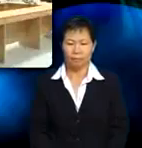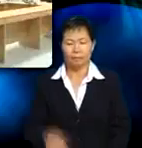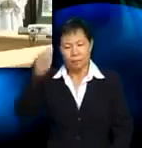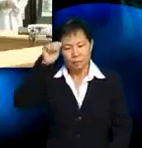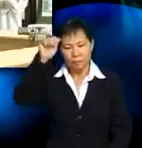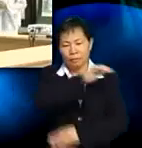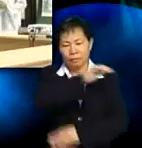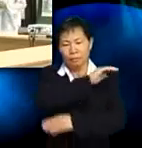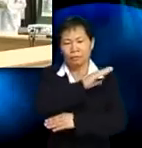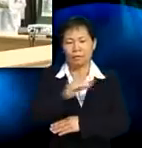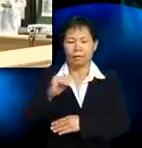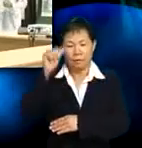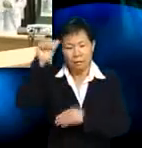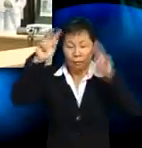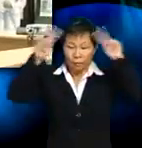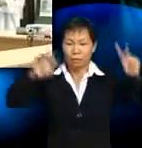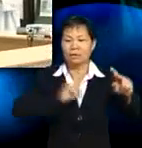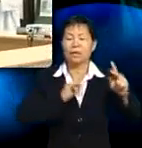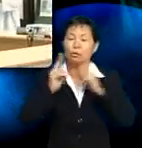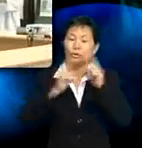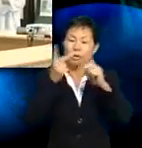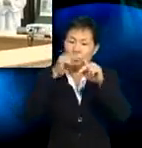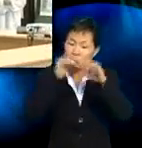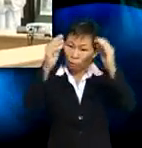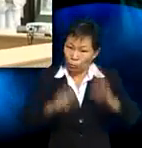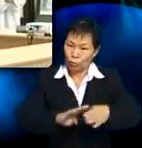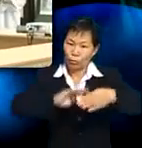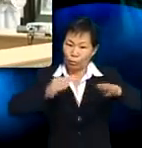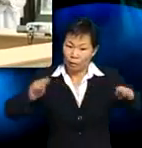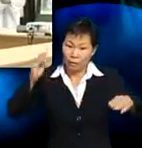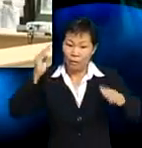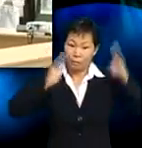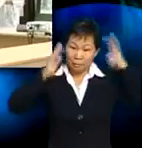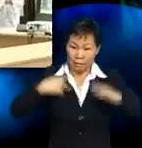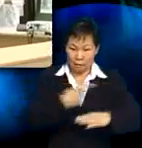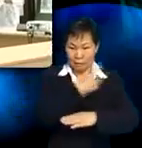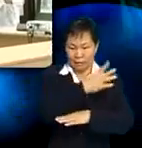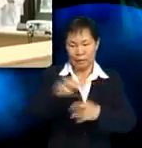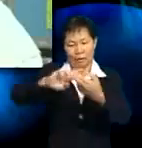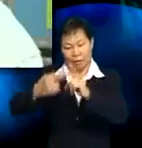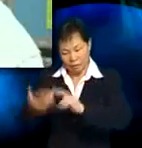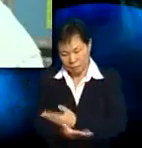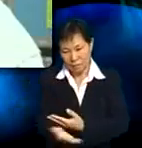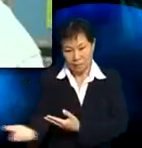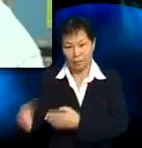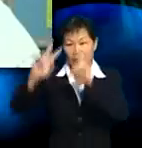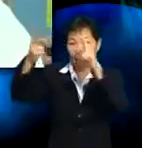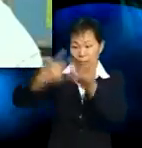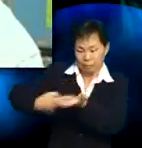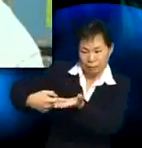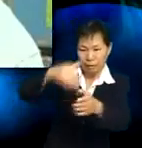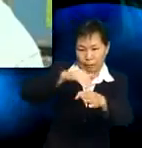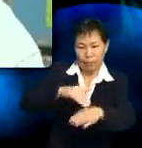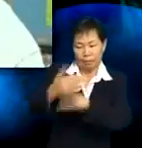Assalamualaikum dan salam sejahtera saya ucapkan kepada guru bahasa Melayu secara kalahkan kalian tajuk